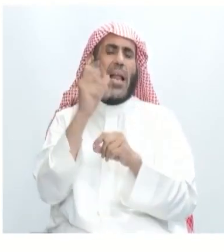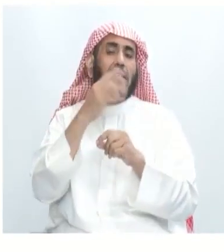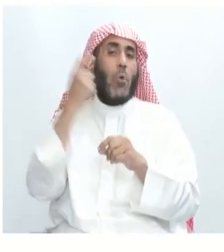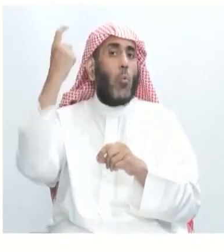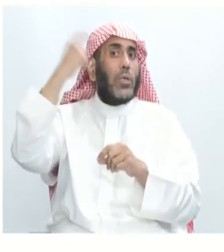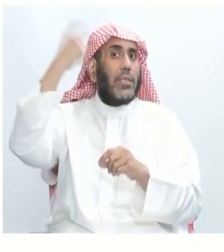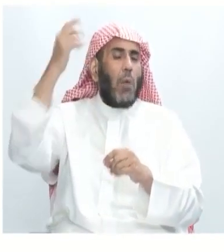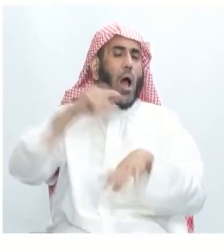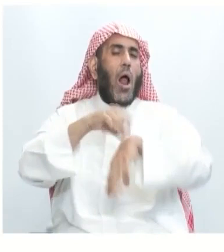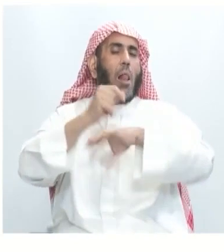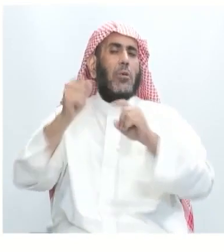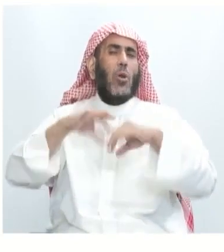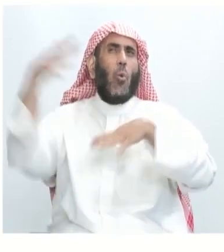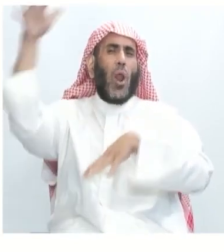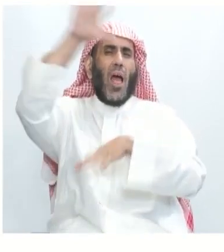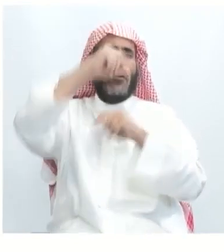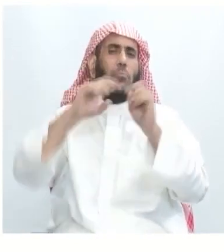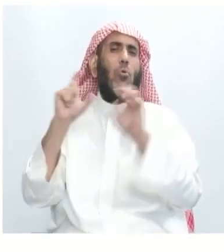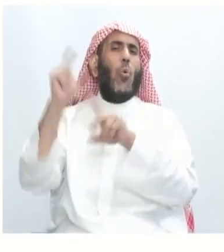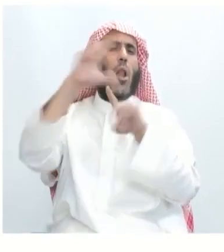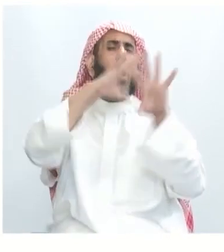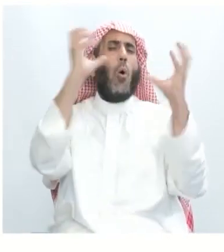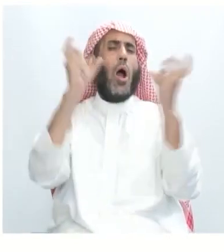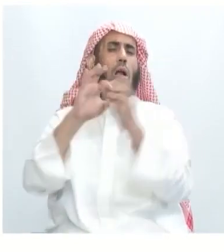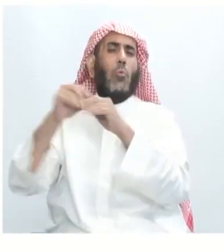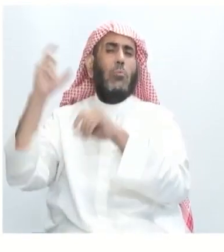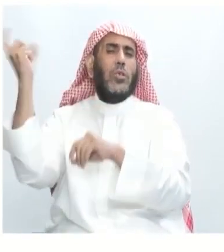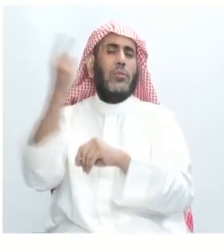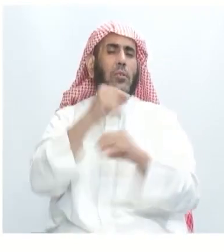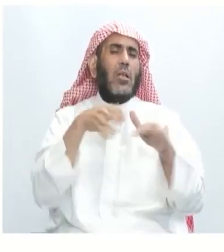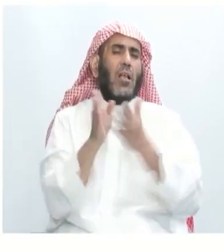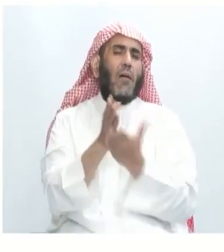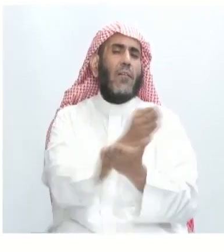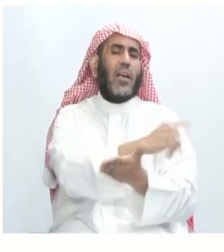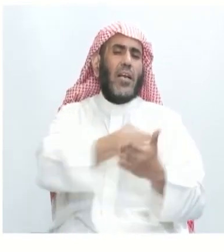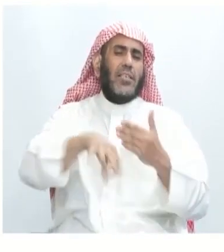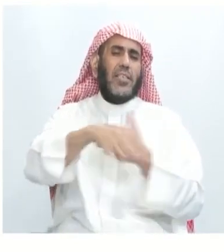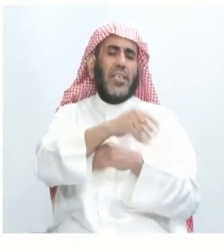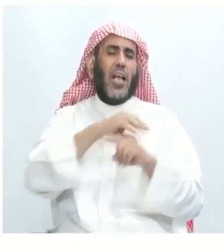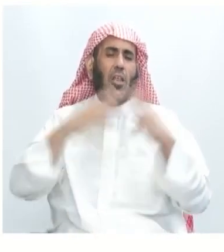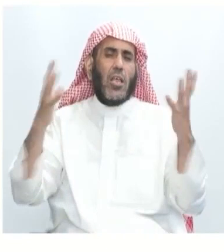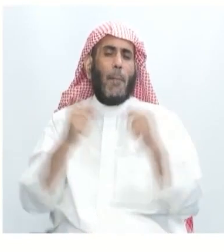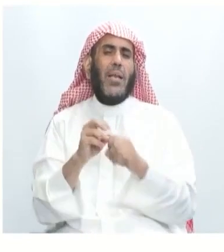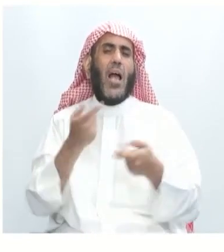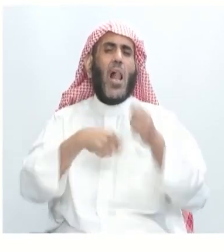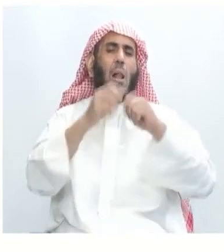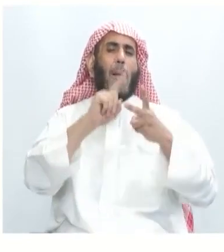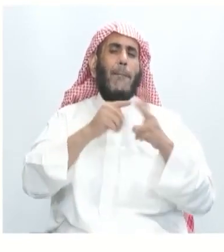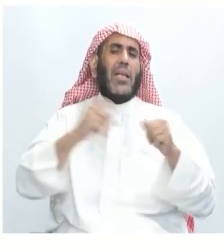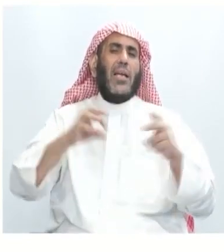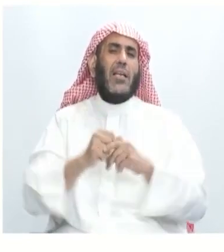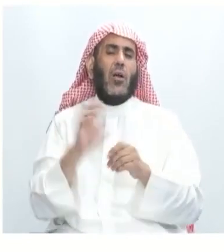البشري والحاسوب والغلاف الجوي والكواكب والمجرات الى اخره ولذلك تفرعت الى فروع كثيره منها الميكانيكا